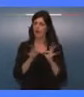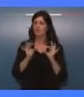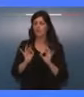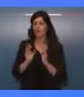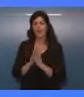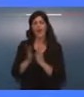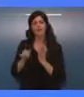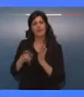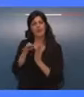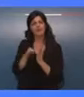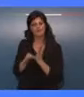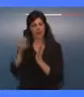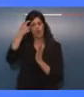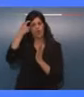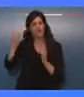governo. Quindi